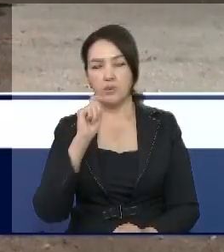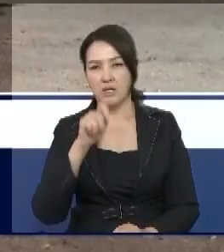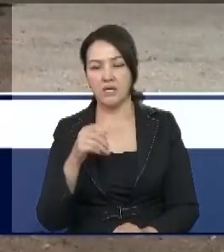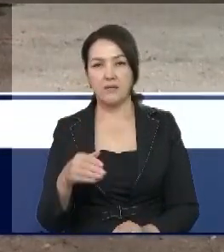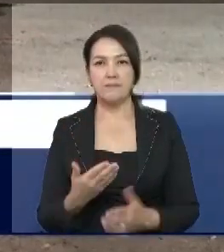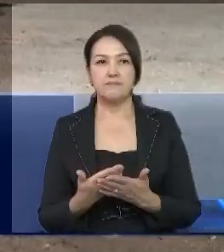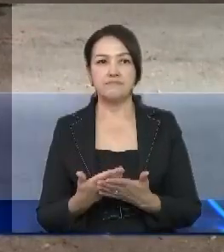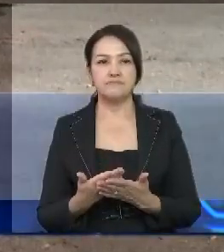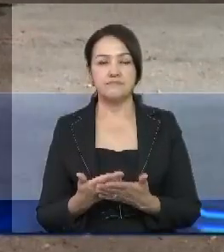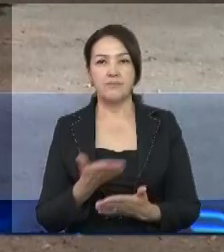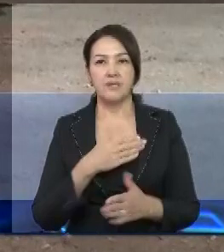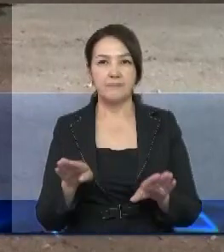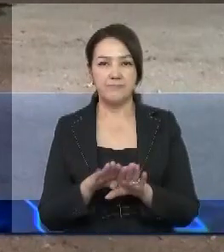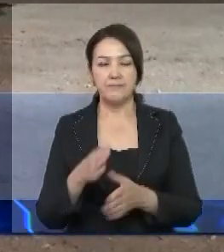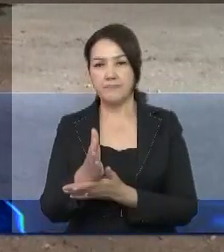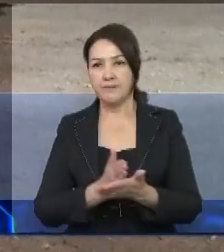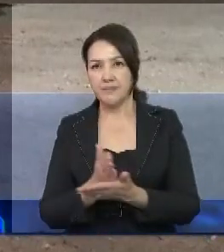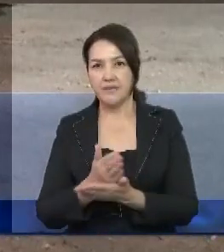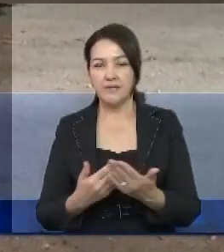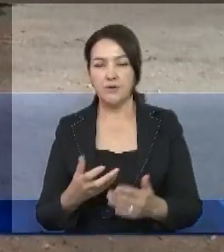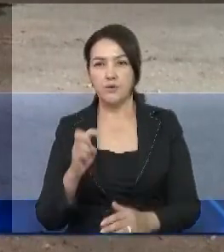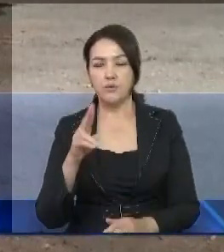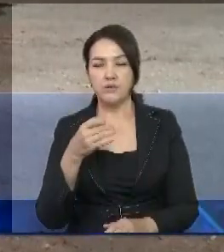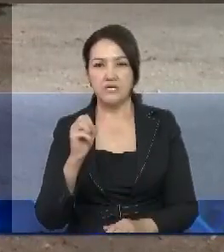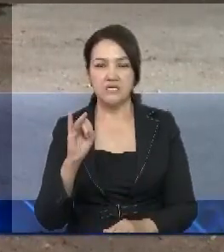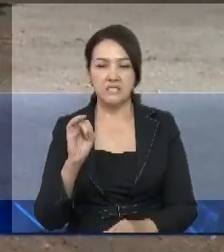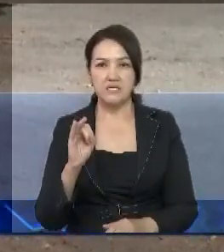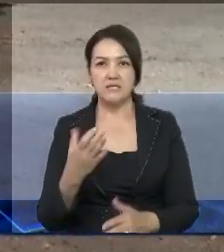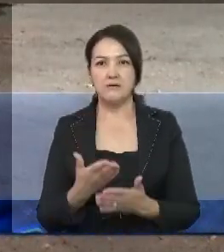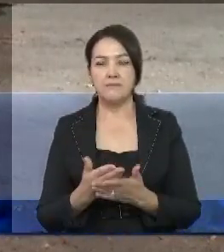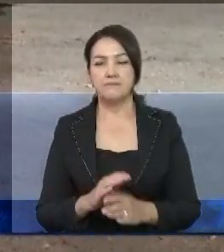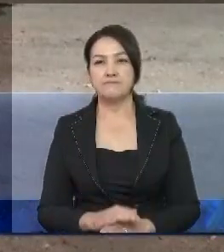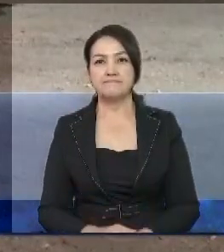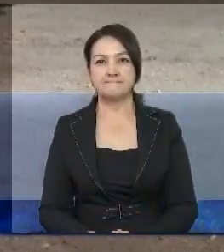сторона. Мы также обслуживаем Ново-Сити, Нур-Сити